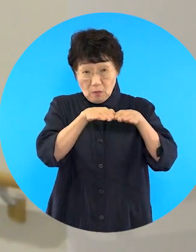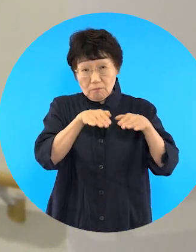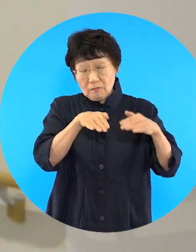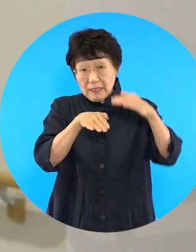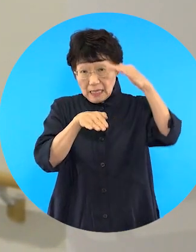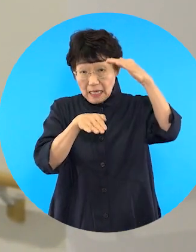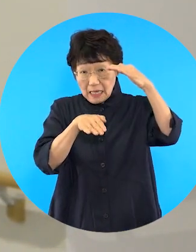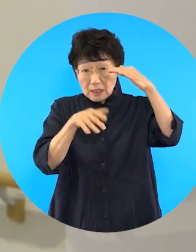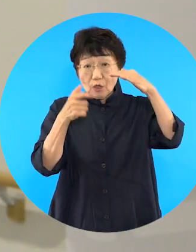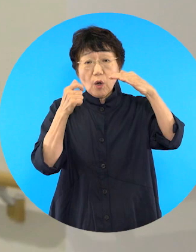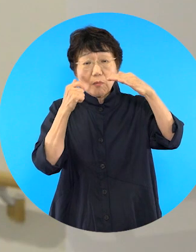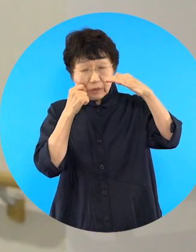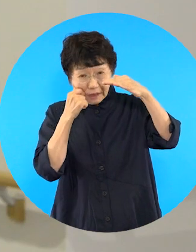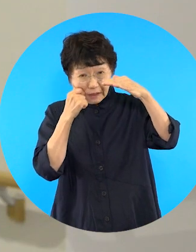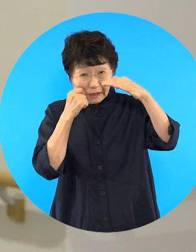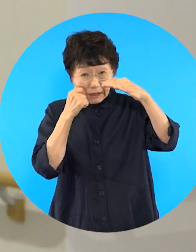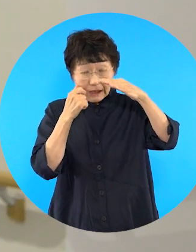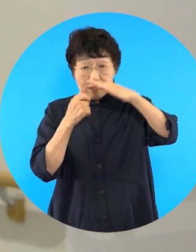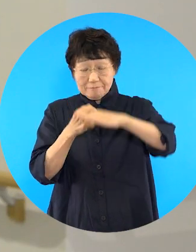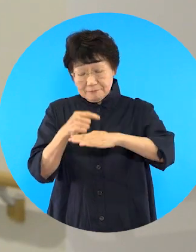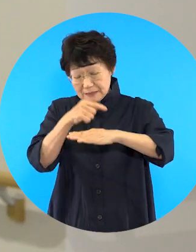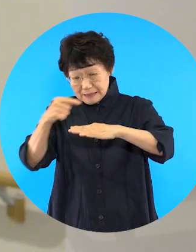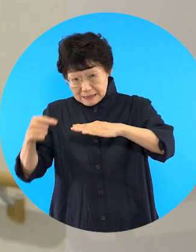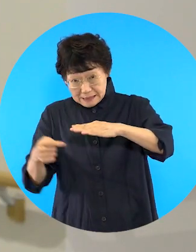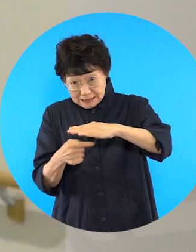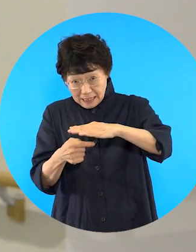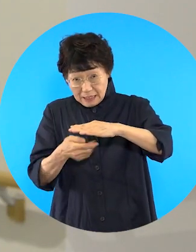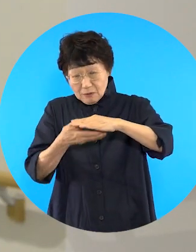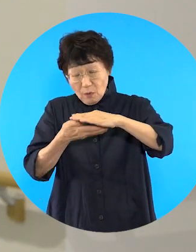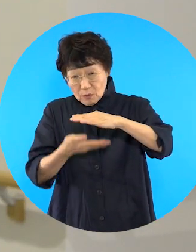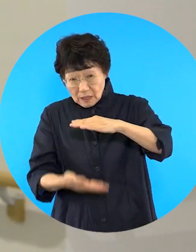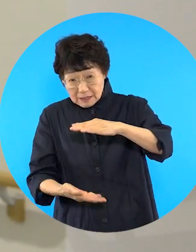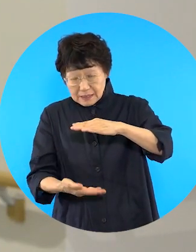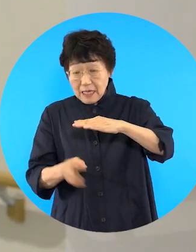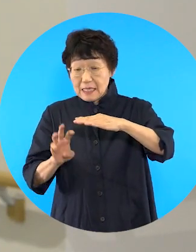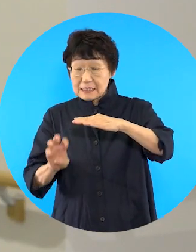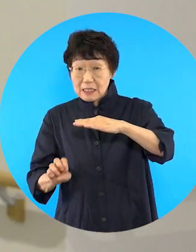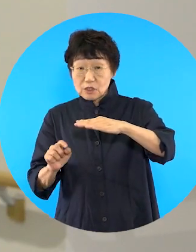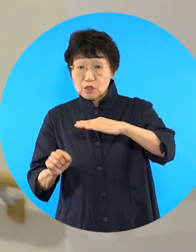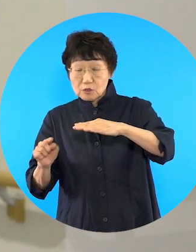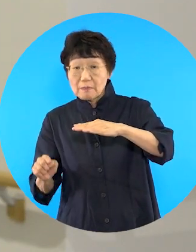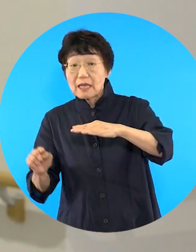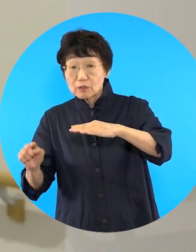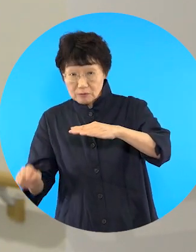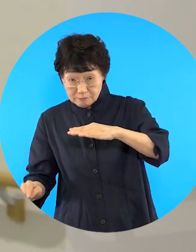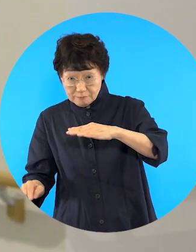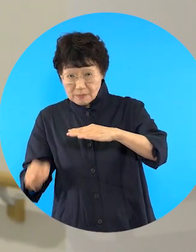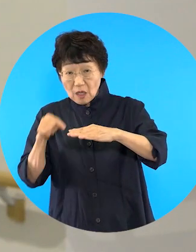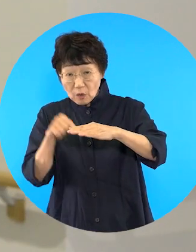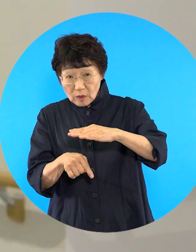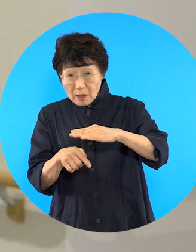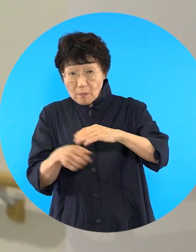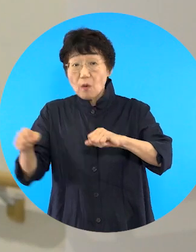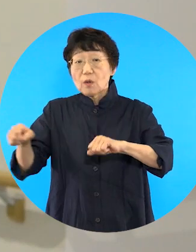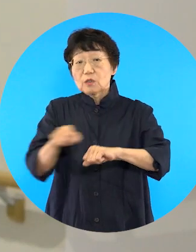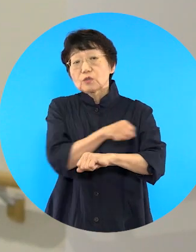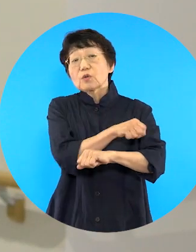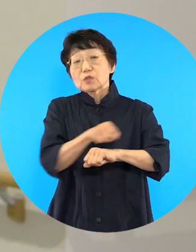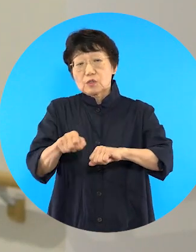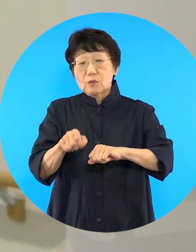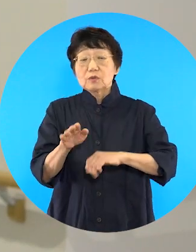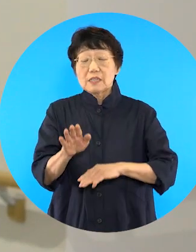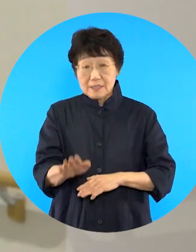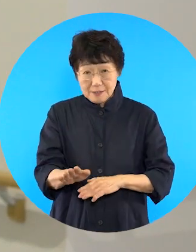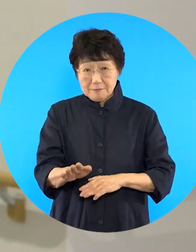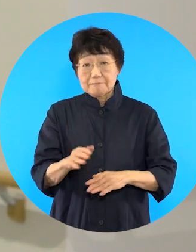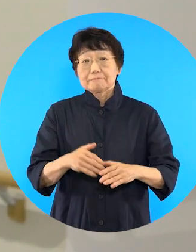ので、地下深く掘ってます。地下30メートル、掘っています。はい、他の工場にはない